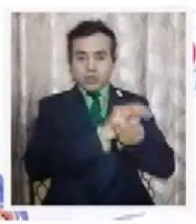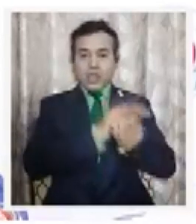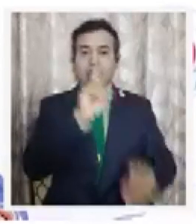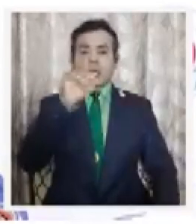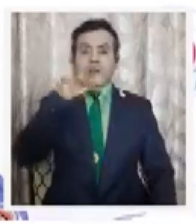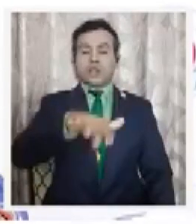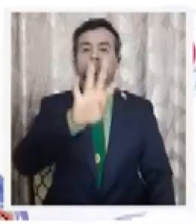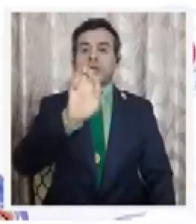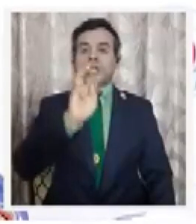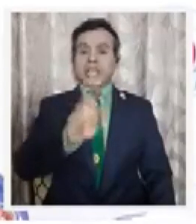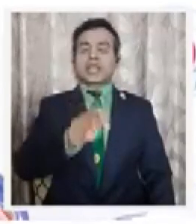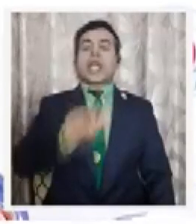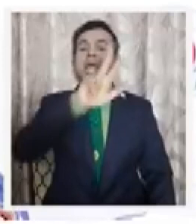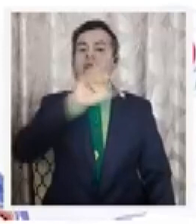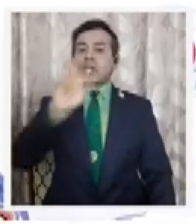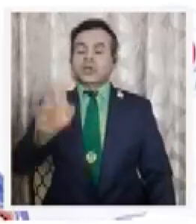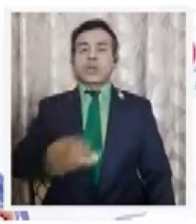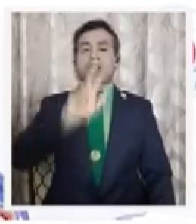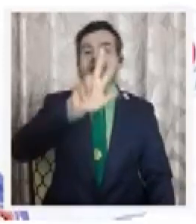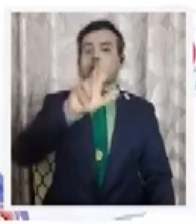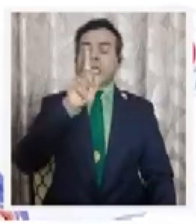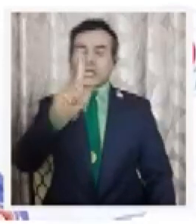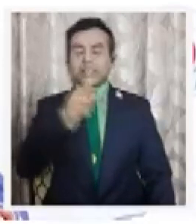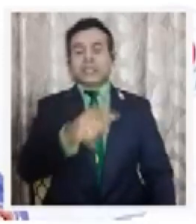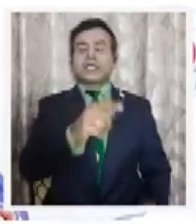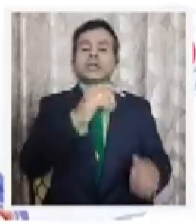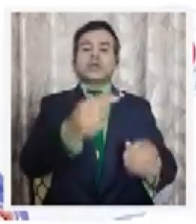23,87,364 ব্যক্তিগত সুরক্ষা সামগ্রী। বর্তমানে মজুত আছে